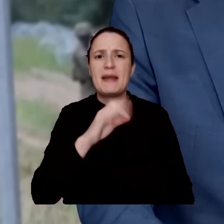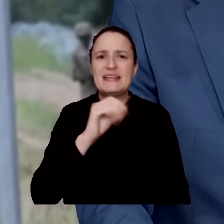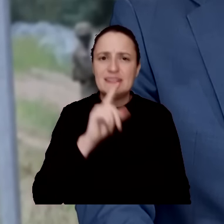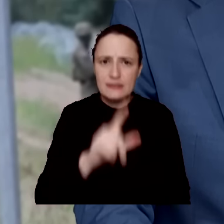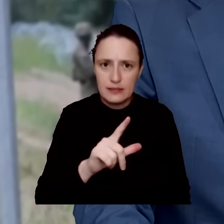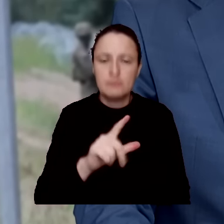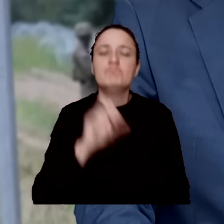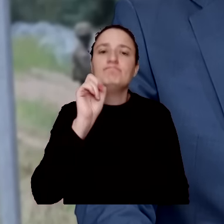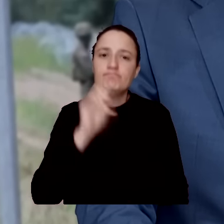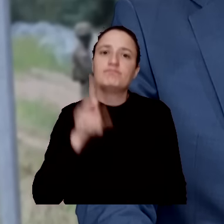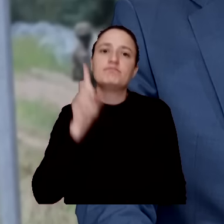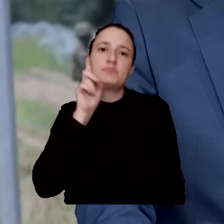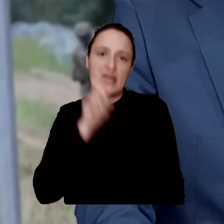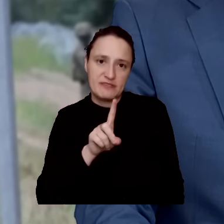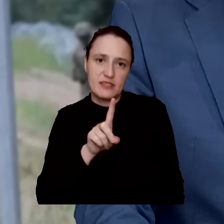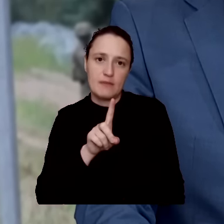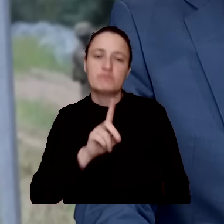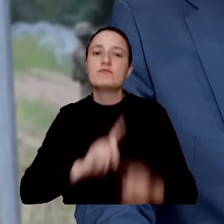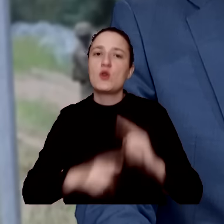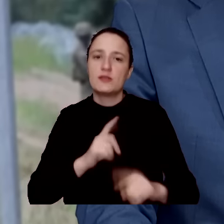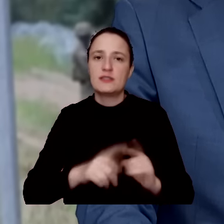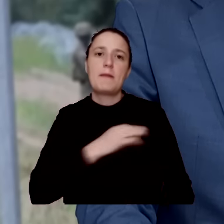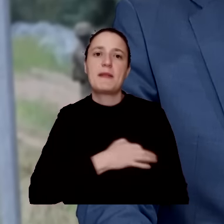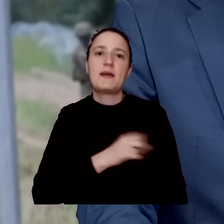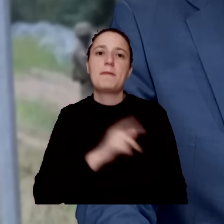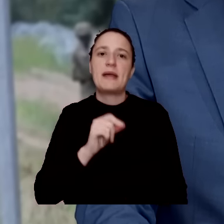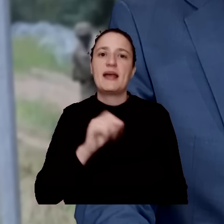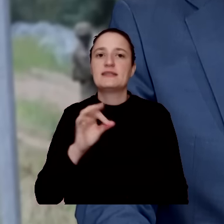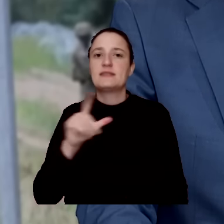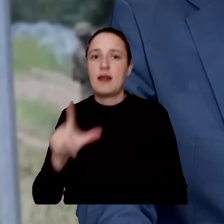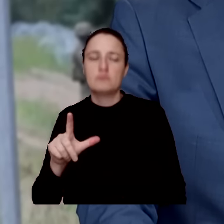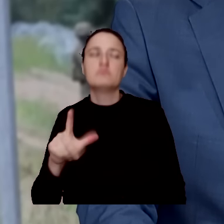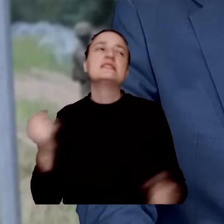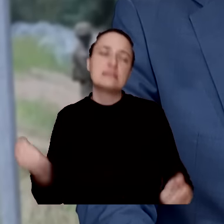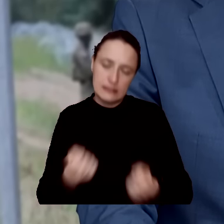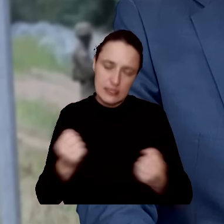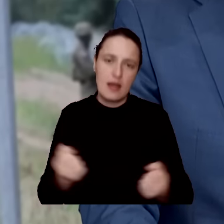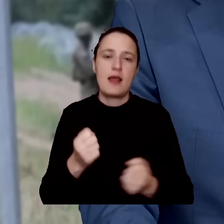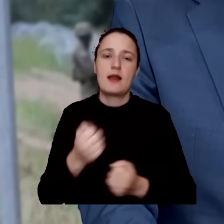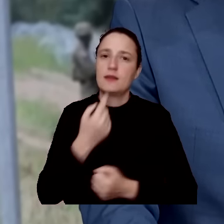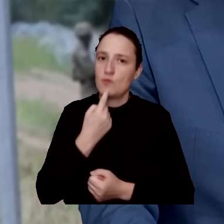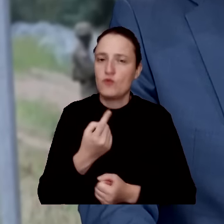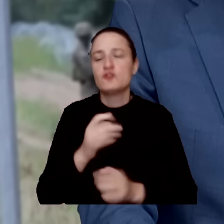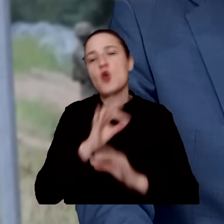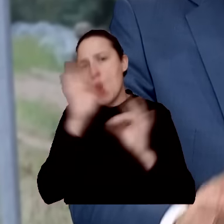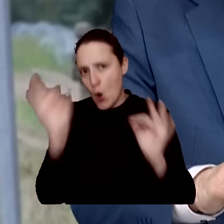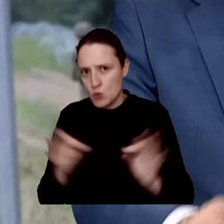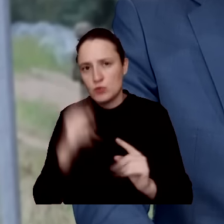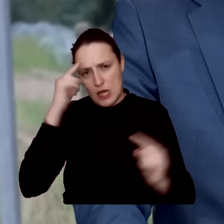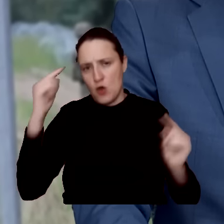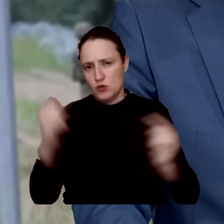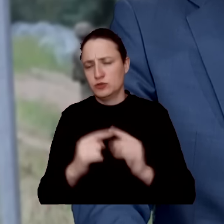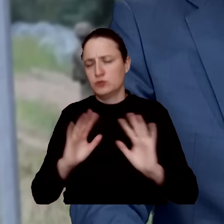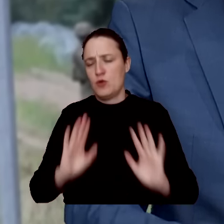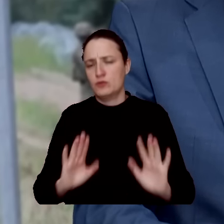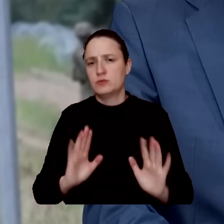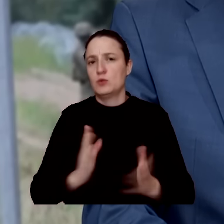Rzeczywiście politycy PSL-u starali się wypowiadać na ogół dość rozsądnie w tej kwestii już